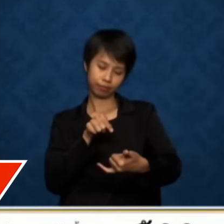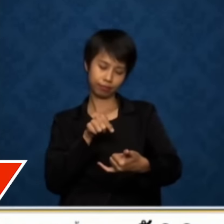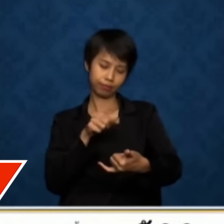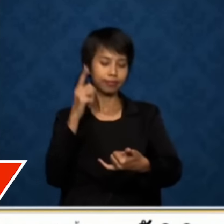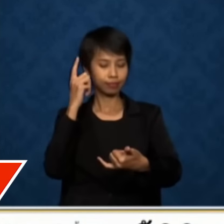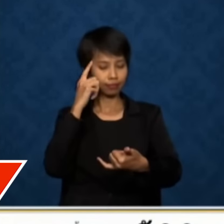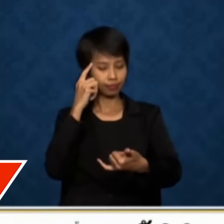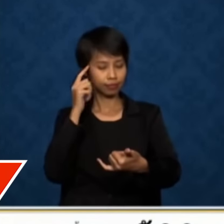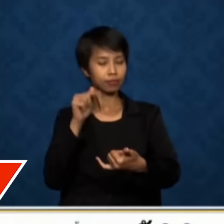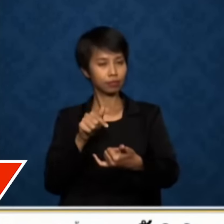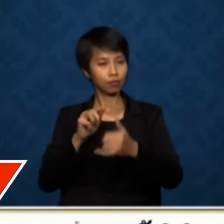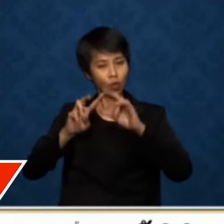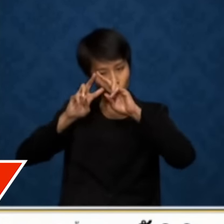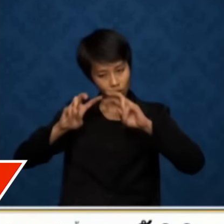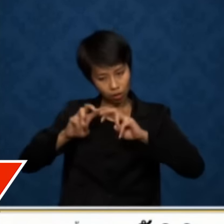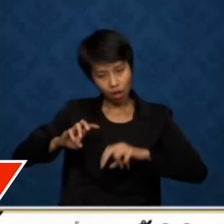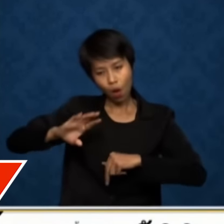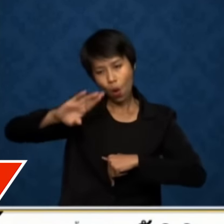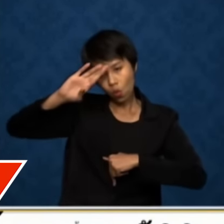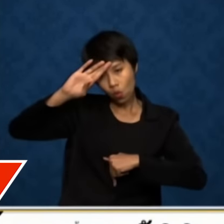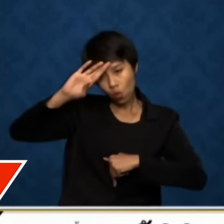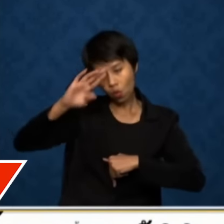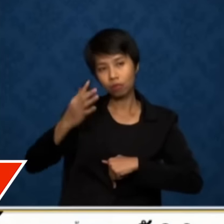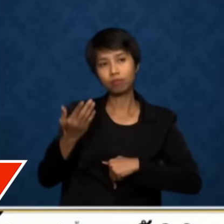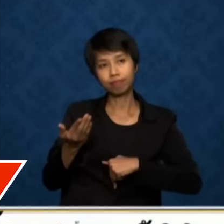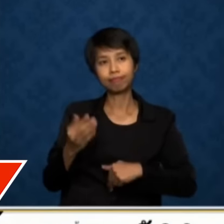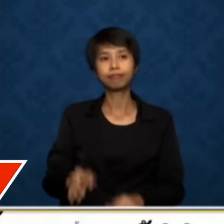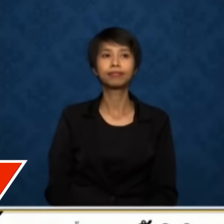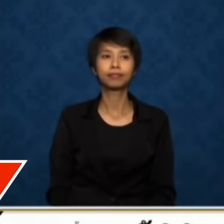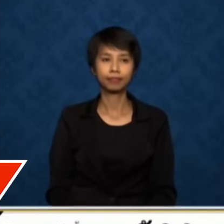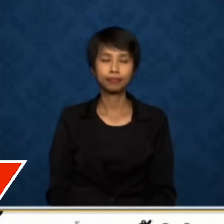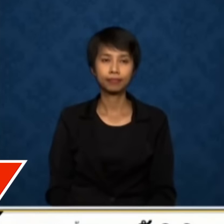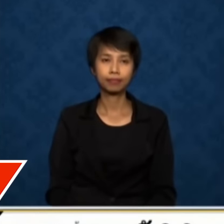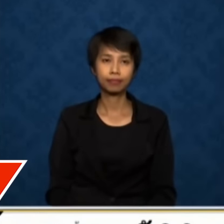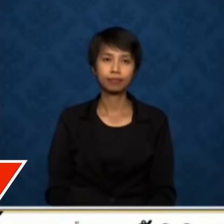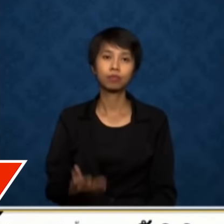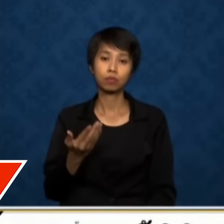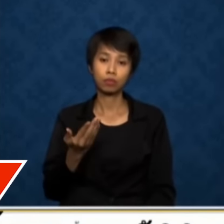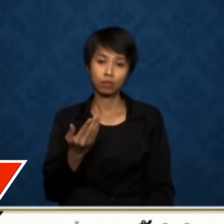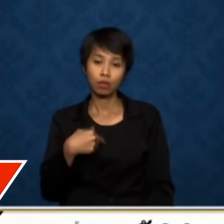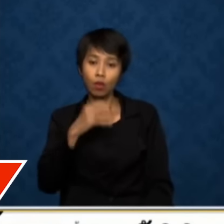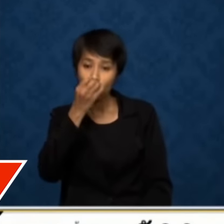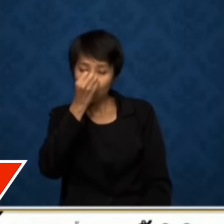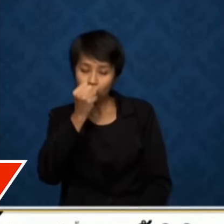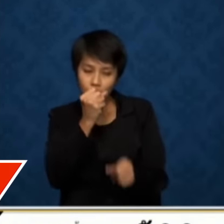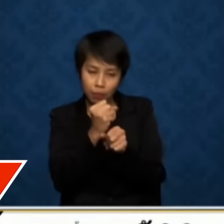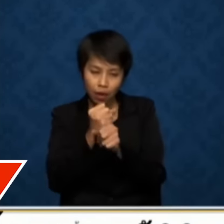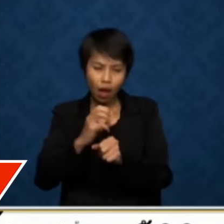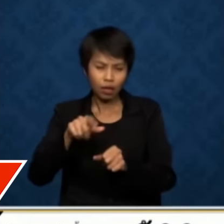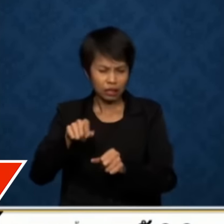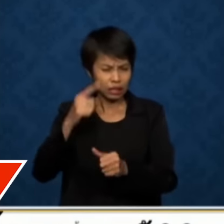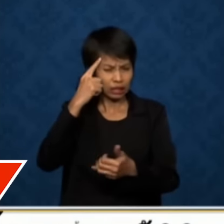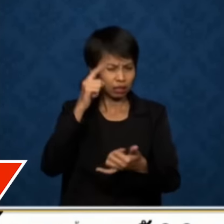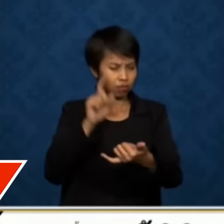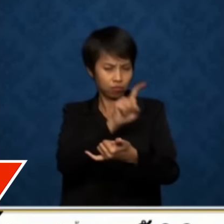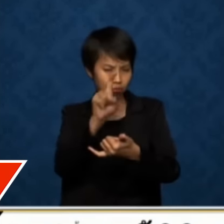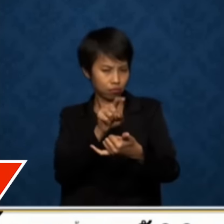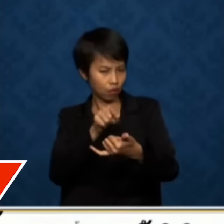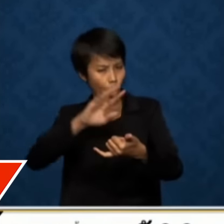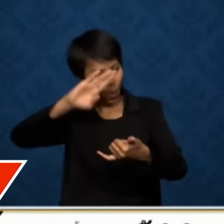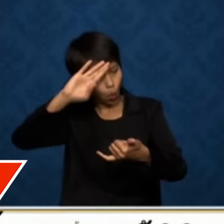มาณนี้เราวินิจฉัยแยกโรคออกมาเนี่ยถ้าตามโรงเรียนแพทย์ก็อ่ะให้นักศึกษาแพทย์เขียนรายงานมา6โรคอ่ะประมาณนี้6โร